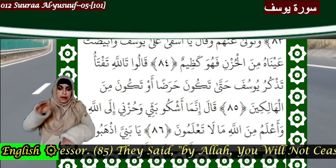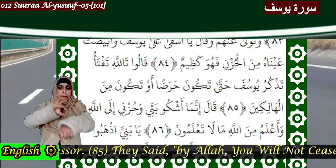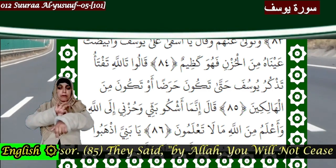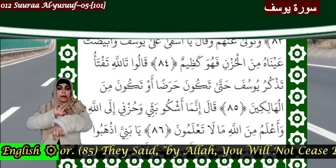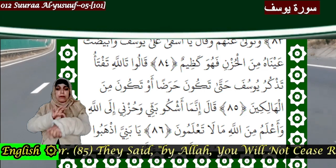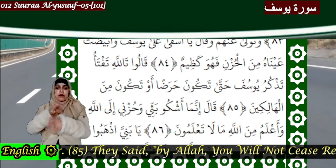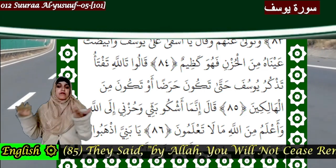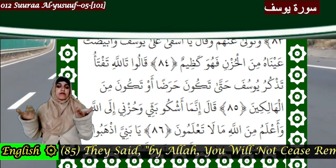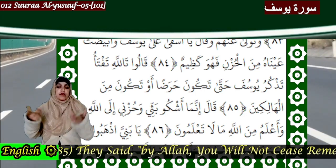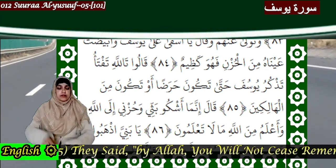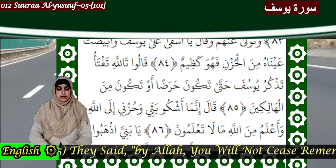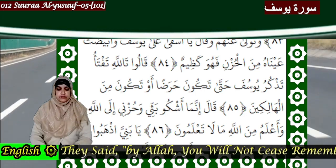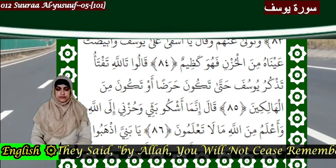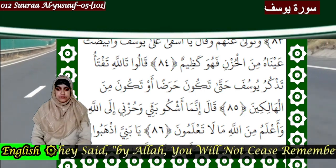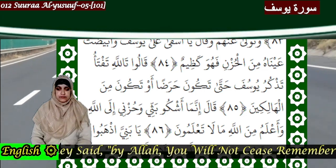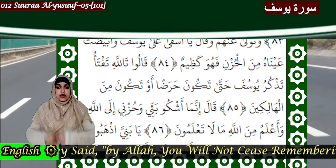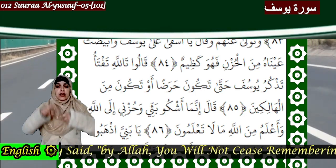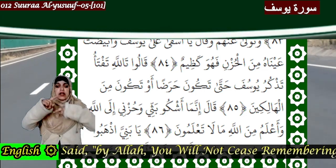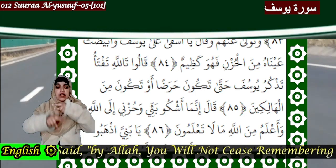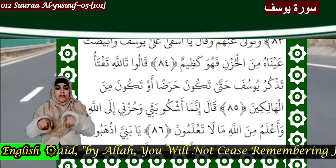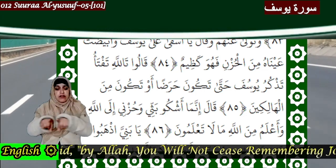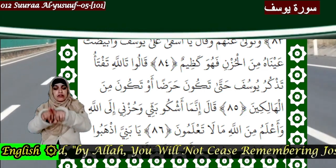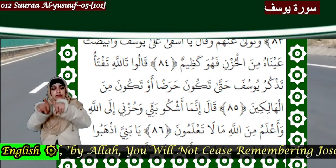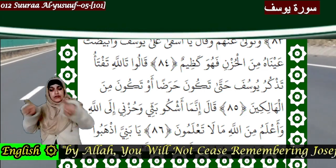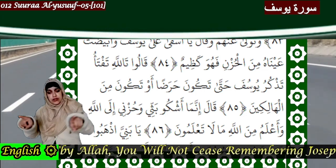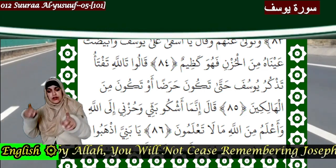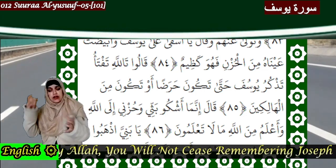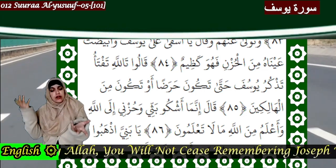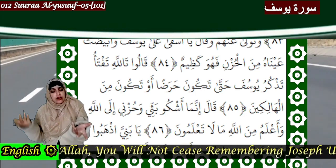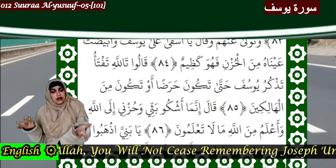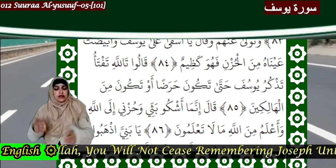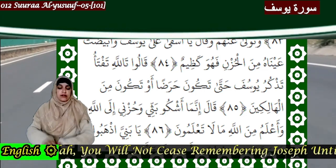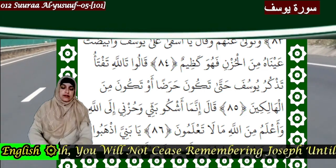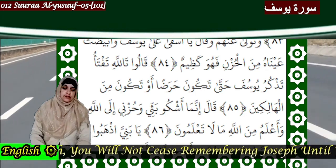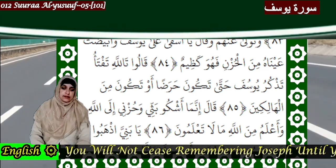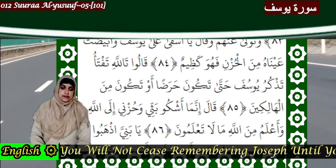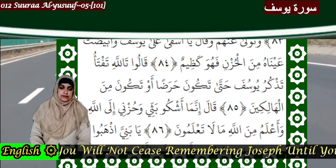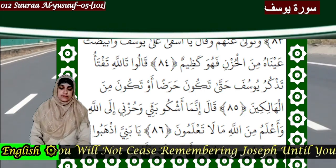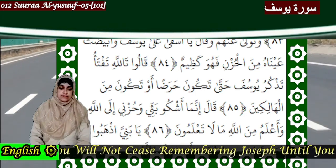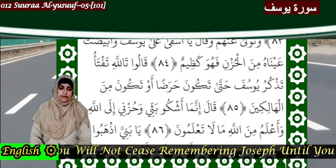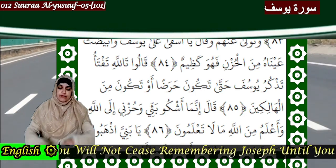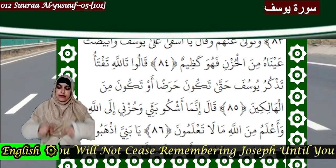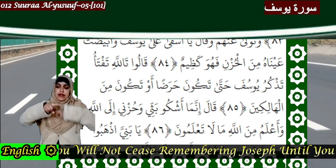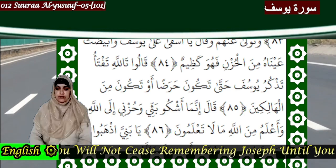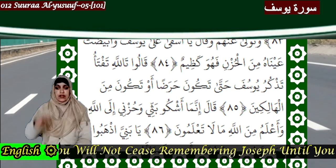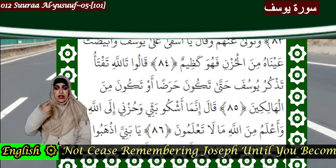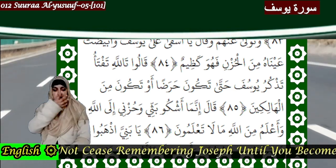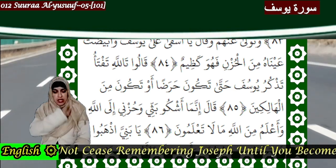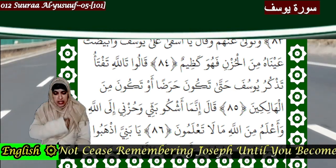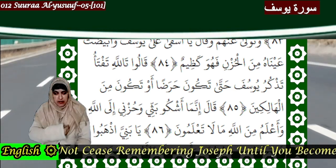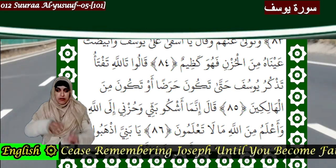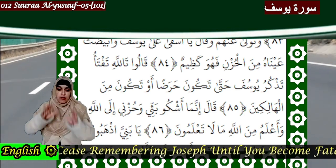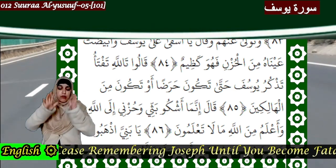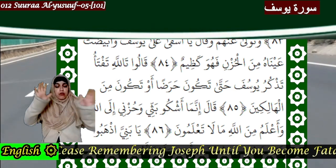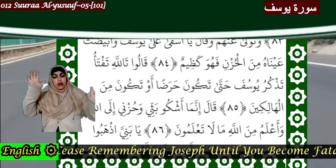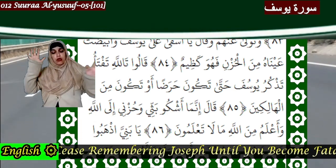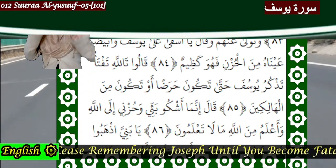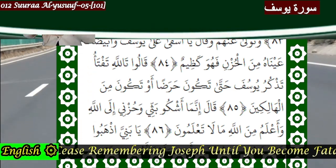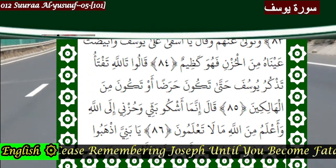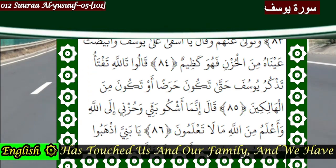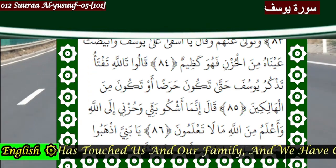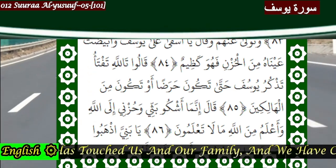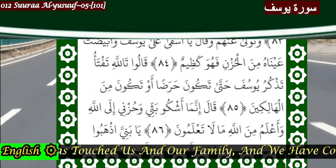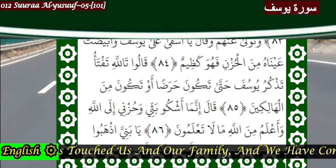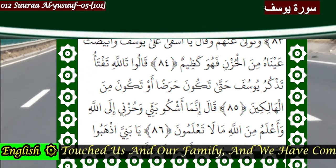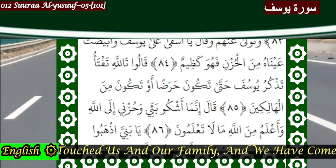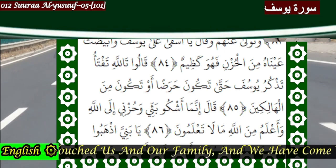وديهاتت أو تكون من الهالكين تقاو حمد وتي على كم تجاني الله أتدا أيما يوسف ما سوا